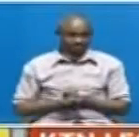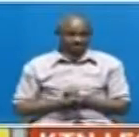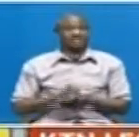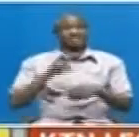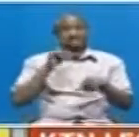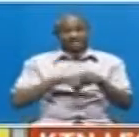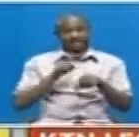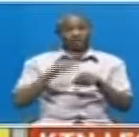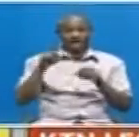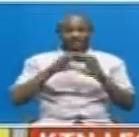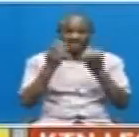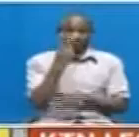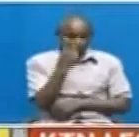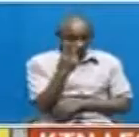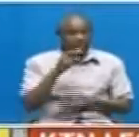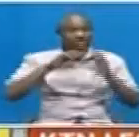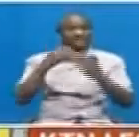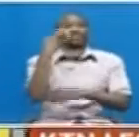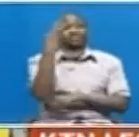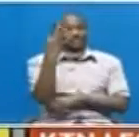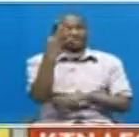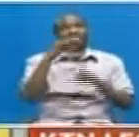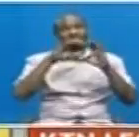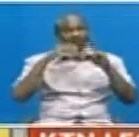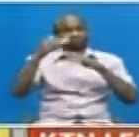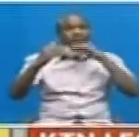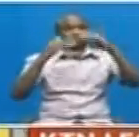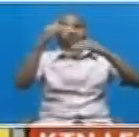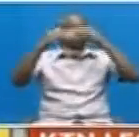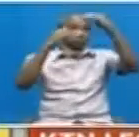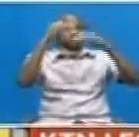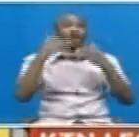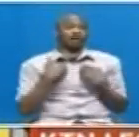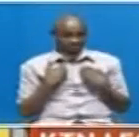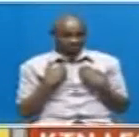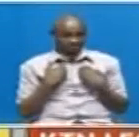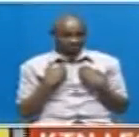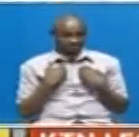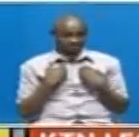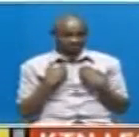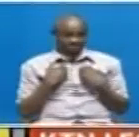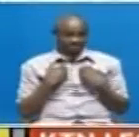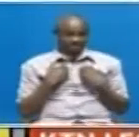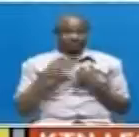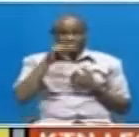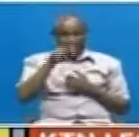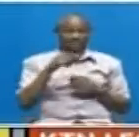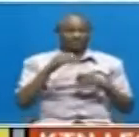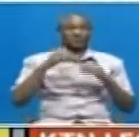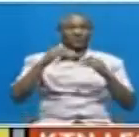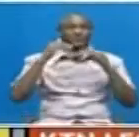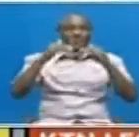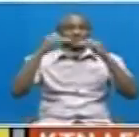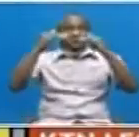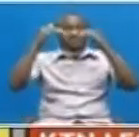kuna stage ya class 2, class 3, inakuanga tofauti tofauti. Ndio sasa